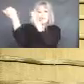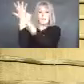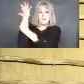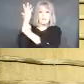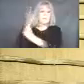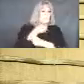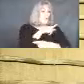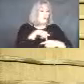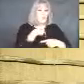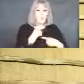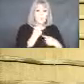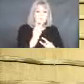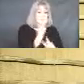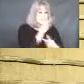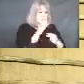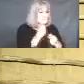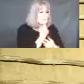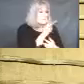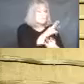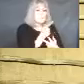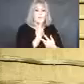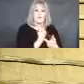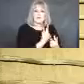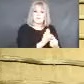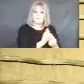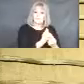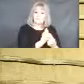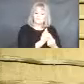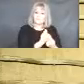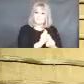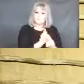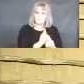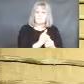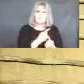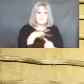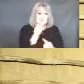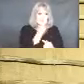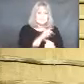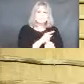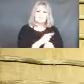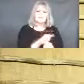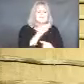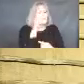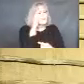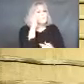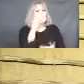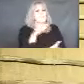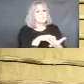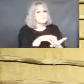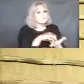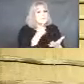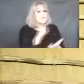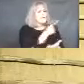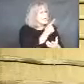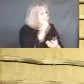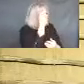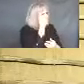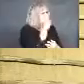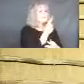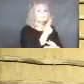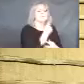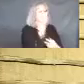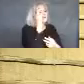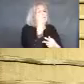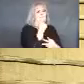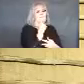het hom uit die dood uit opgewek. Ons het dit met ons eie oë gesien. En ek